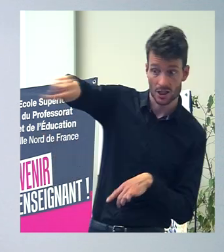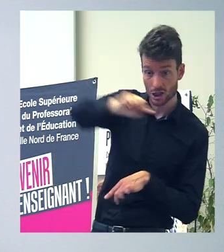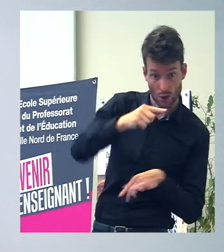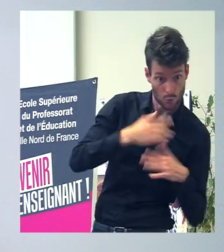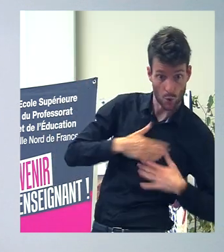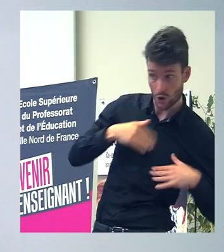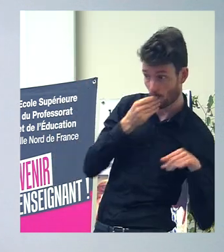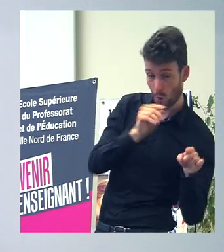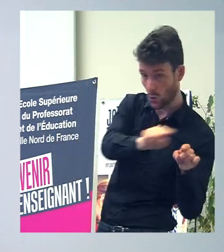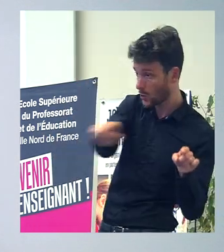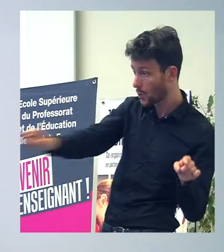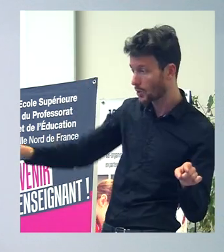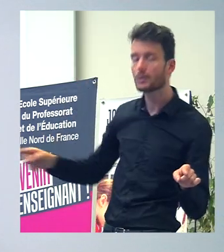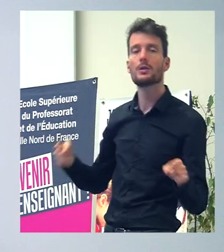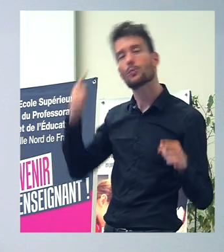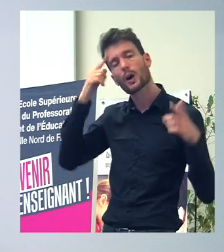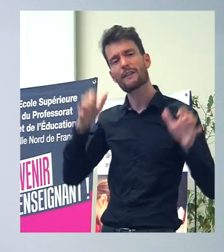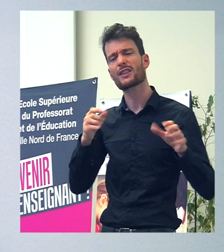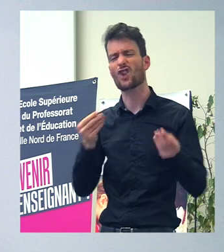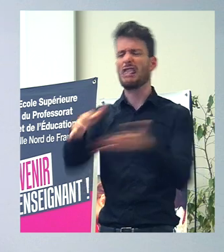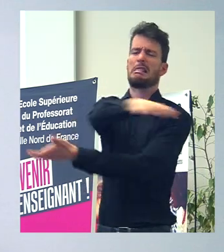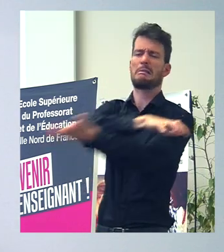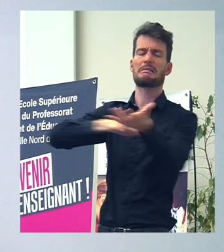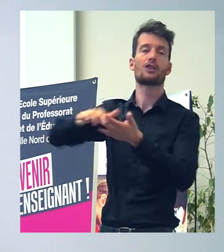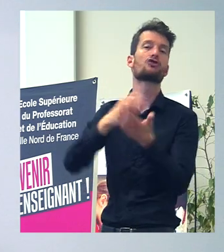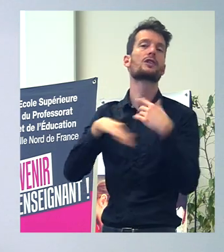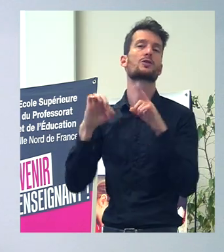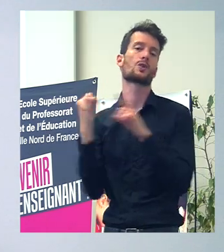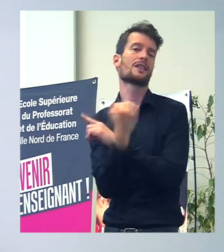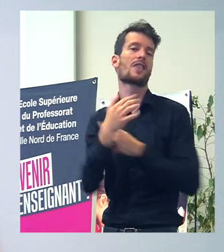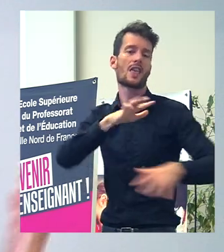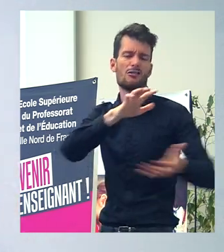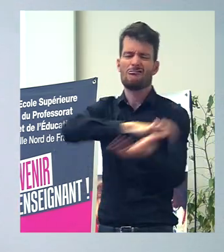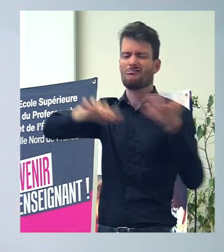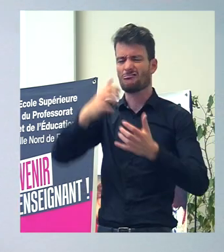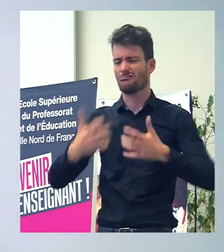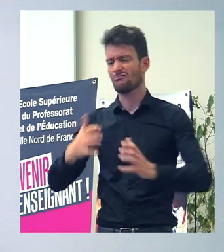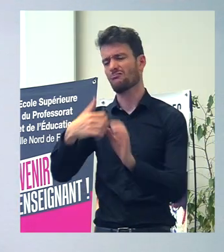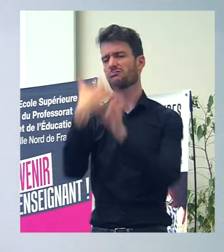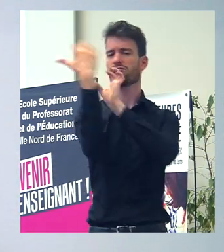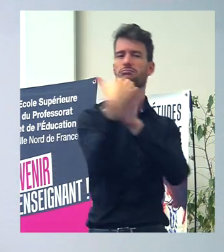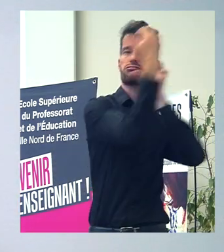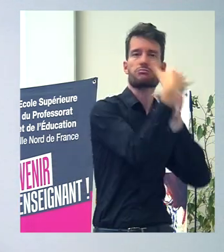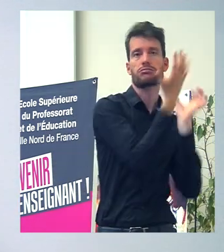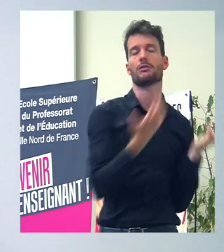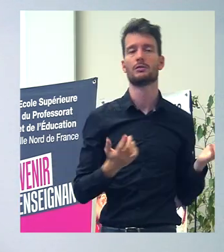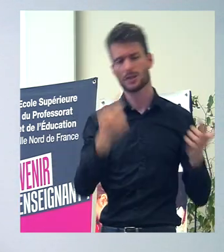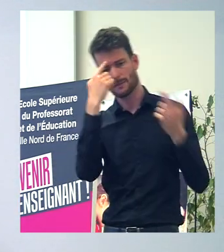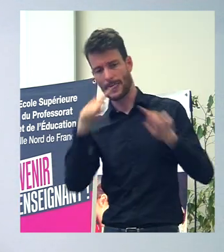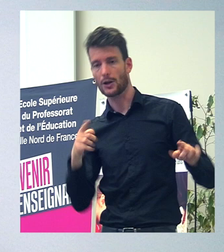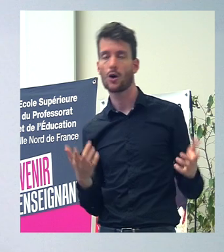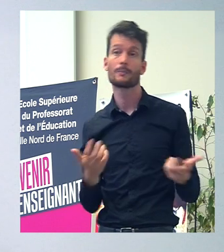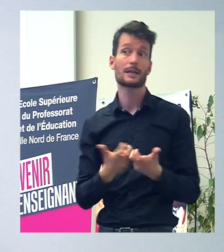de tous, c'est-à-dire que ça ne crée pas un remous dans la société qui fait que les gens ne sont pas d'accord de